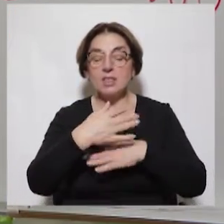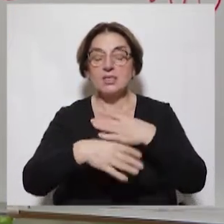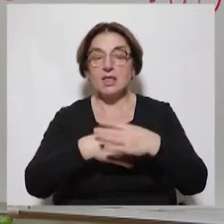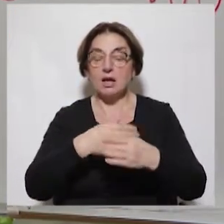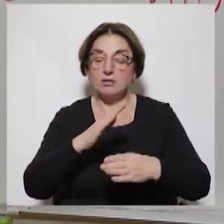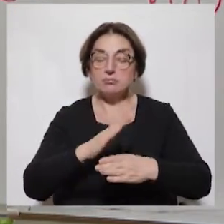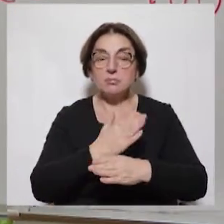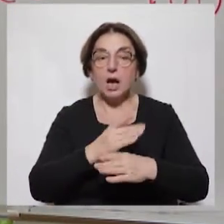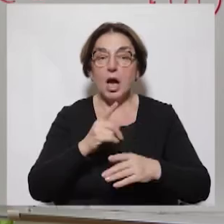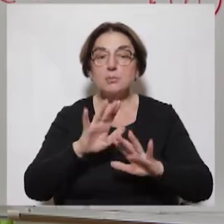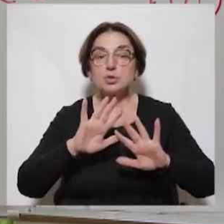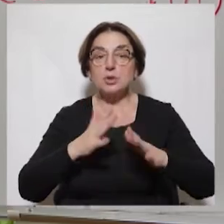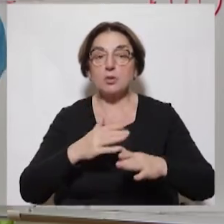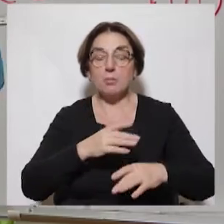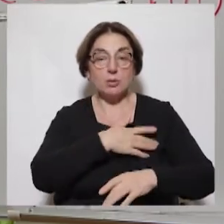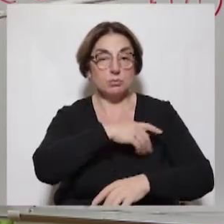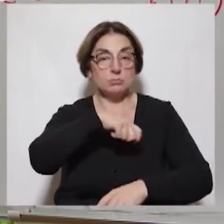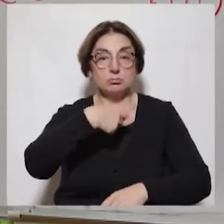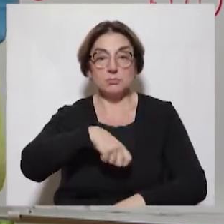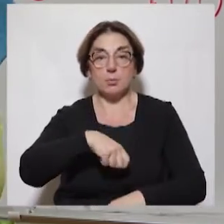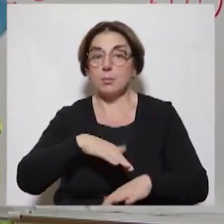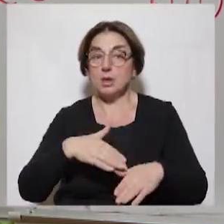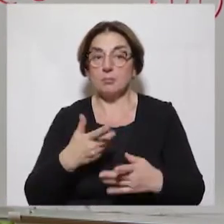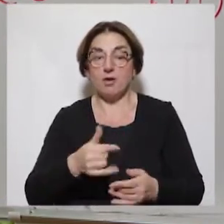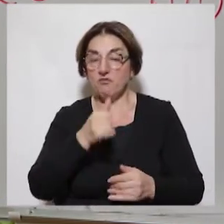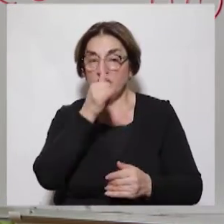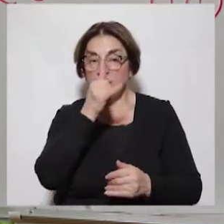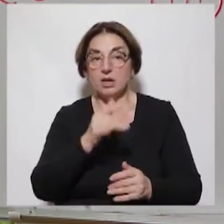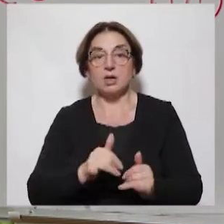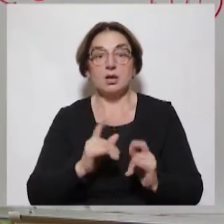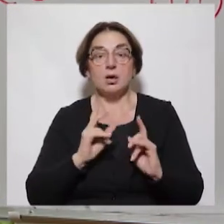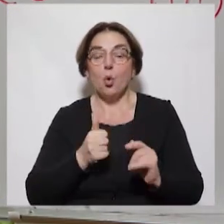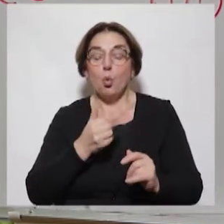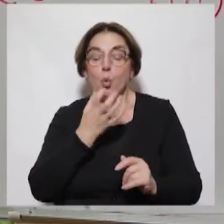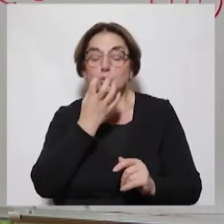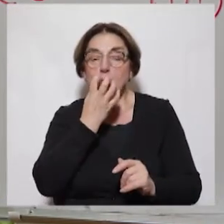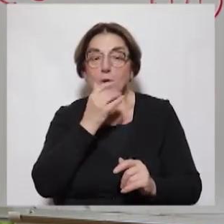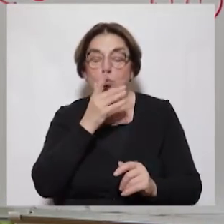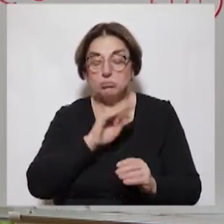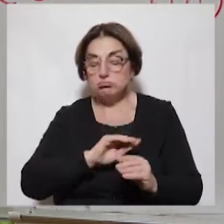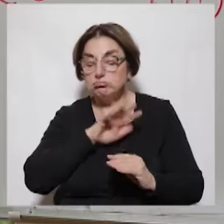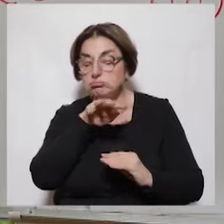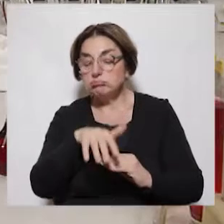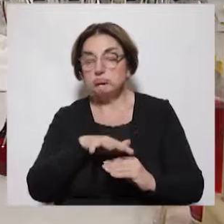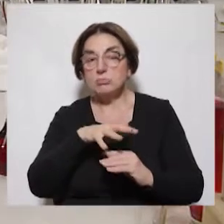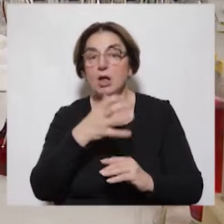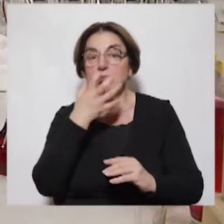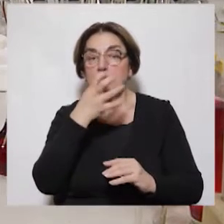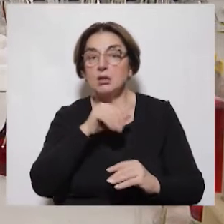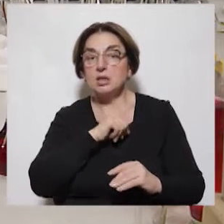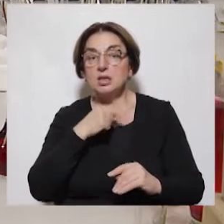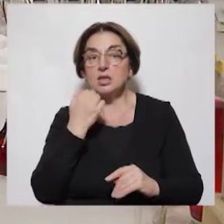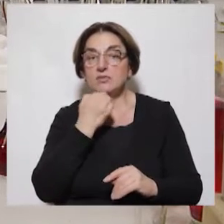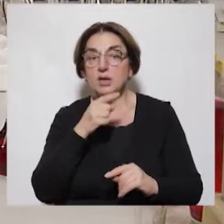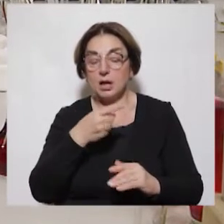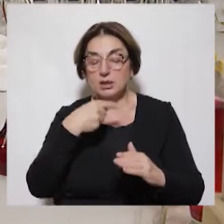ნარევი. იმ შემთხვევაში თუ მე თერმომეტრი არ მექნება, რეალურად ვერ განსაზღვრავ რა ტემპერატურაზე გადმოედინება თხევადი ნივთიერება